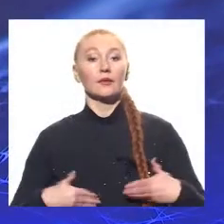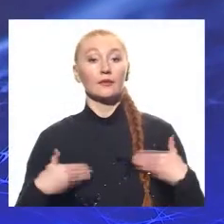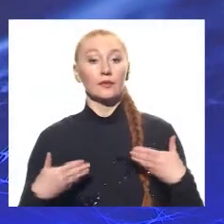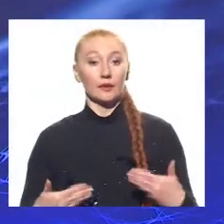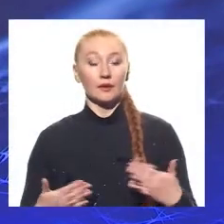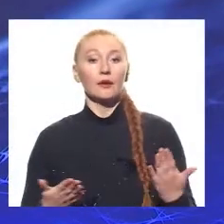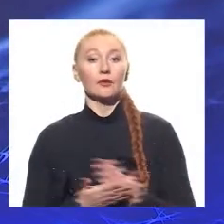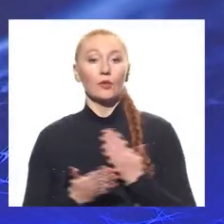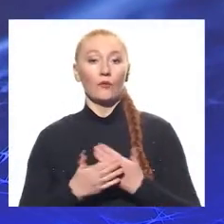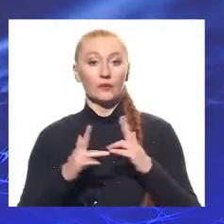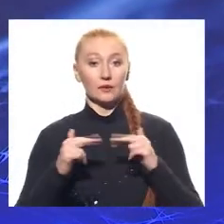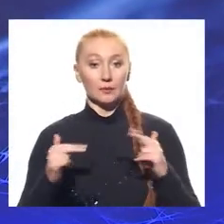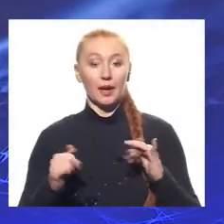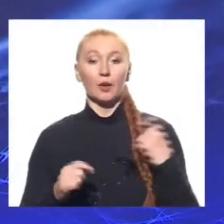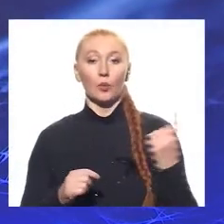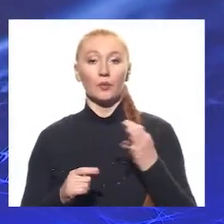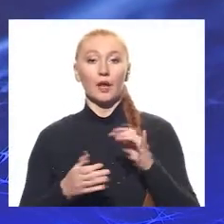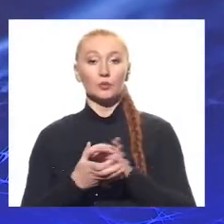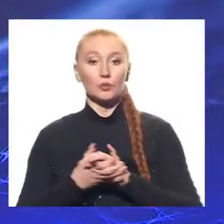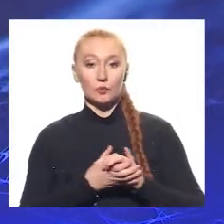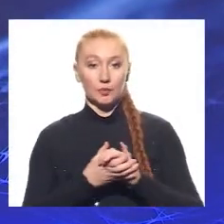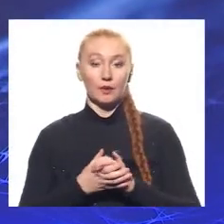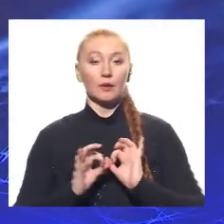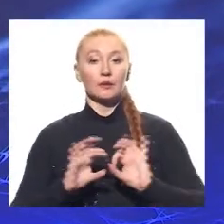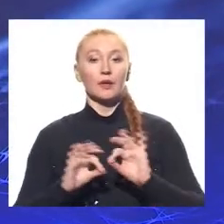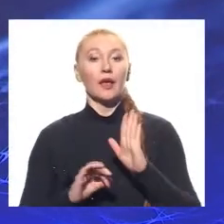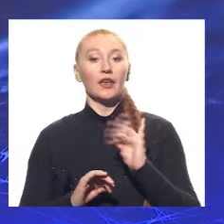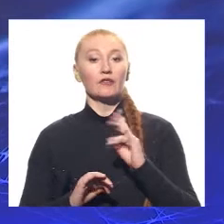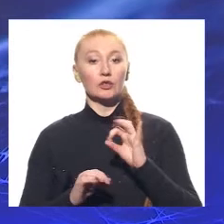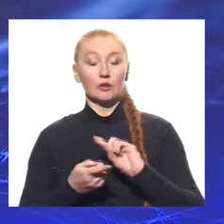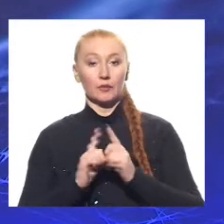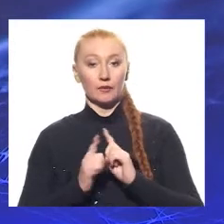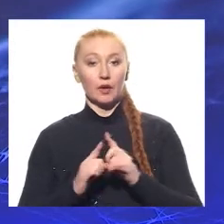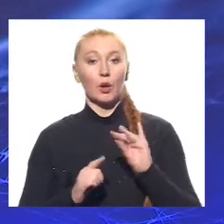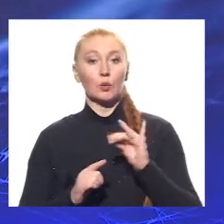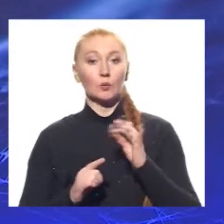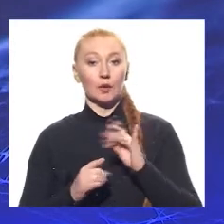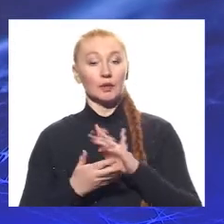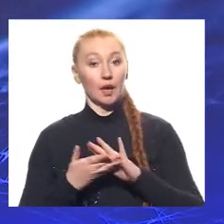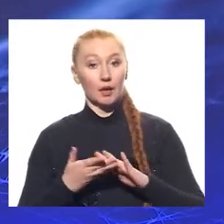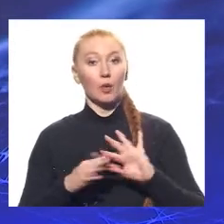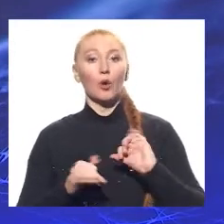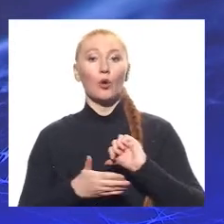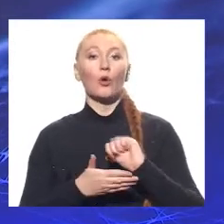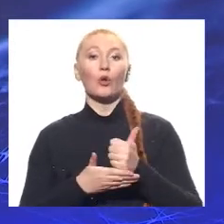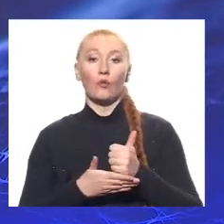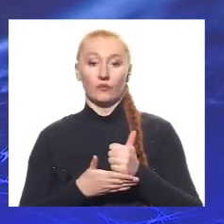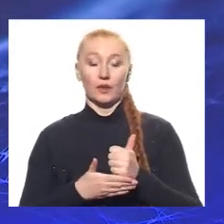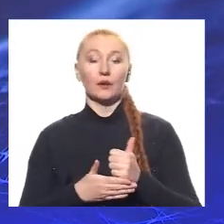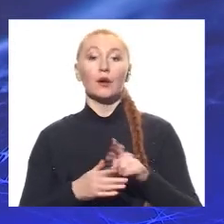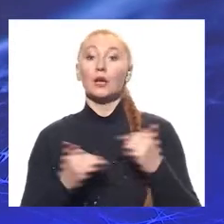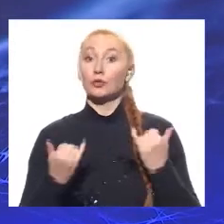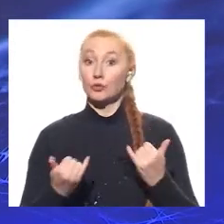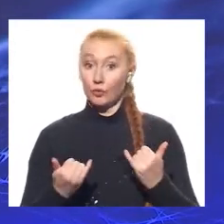Мої вітання в ефірі новини Дніпра та області на Суспільному. З вами Анатолій Івченко. Сурдопереклад, Надія Юнгіна. І далі про головне.